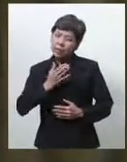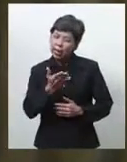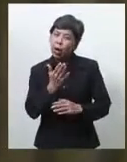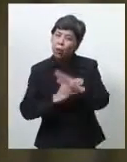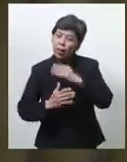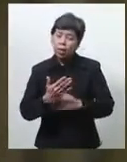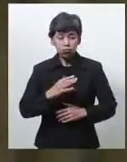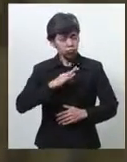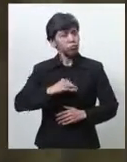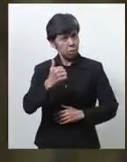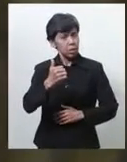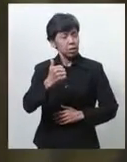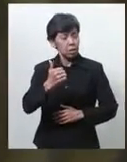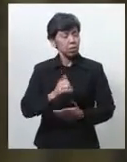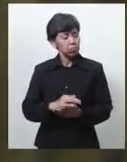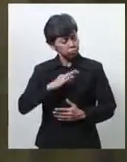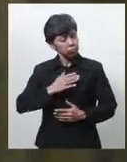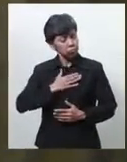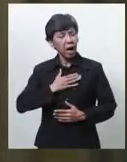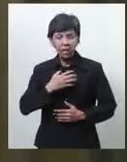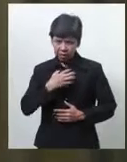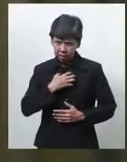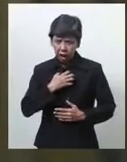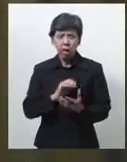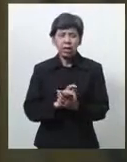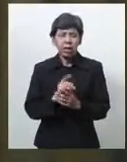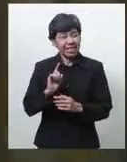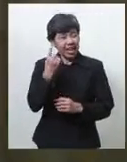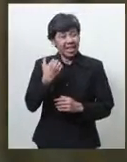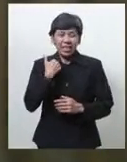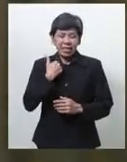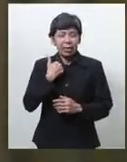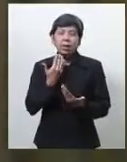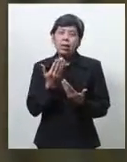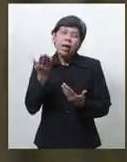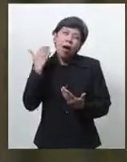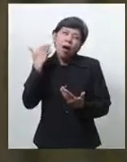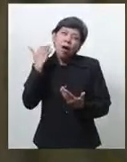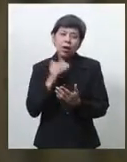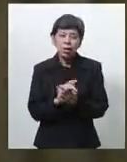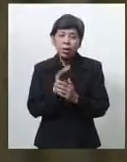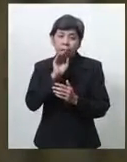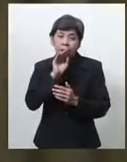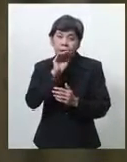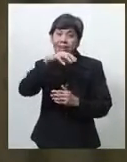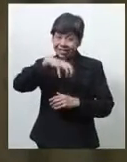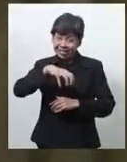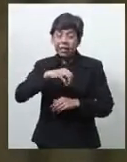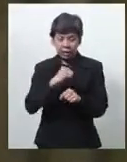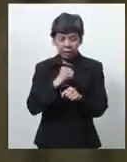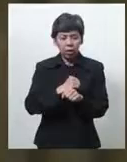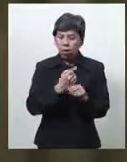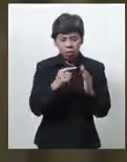มว่าดีนะในความคิดผมอ่ะผมอยากให้ตอนแรกก็คือเริ่มต้นที่เทศบาลดีกว่าครับทุกเทศบา